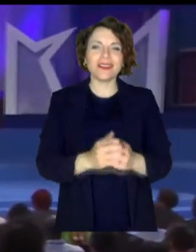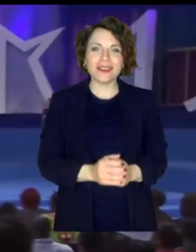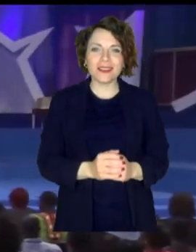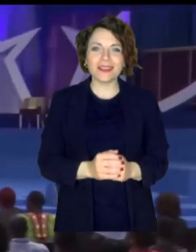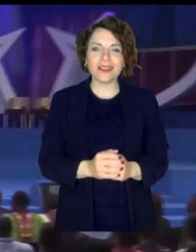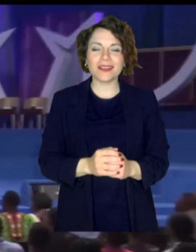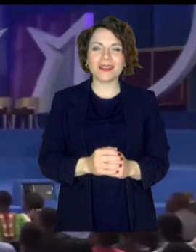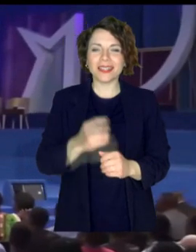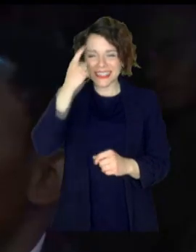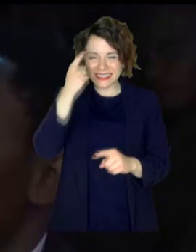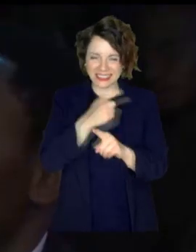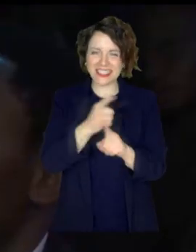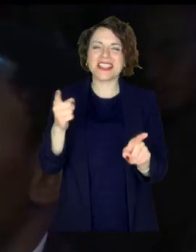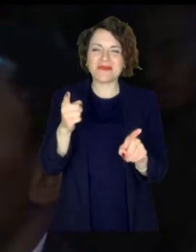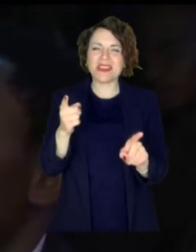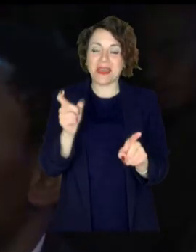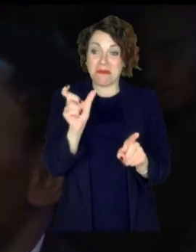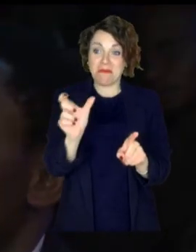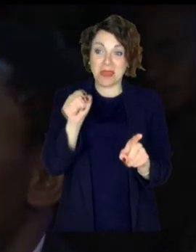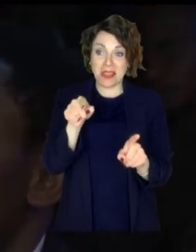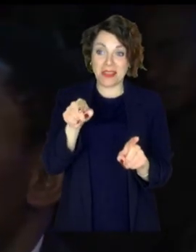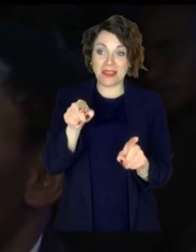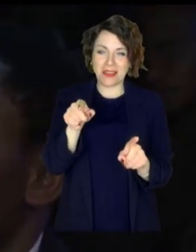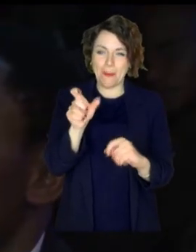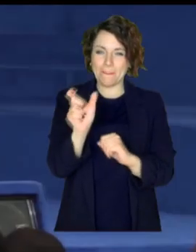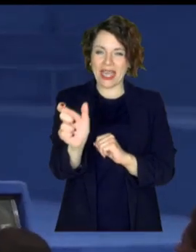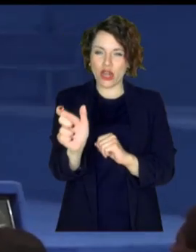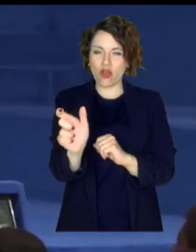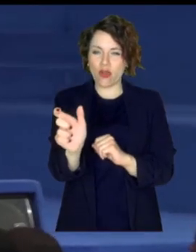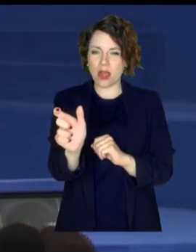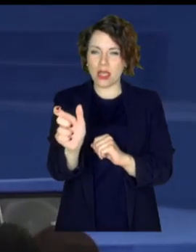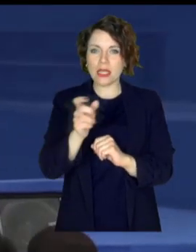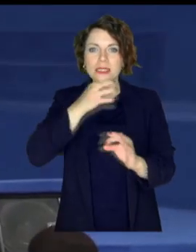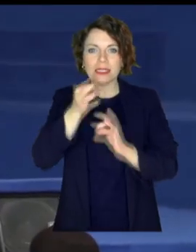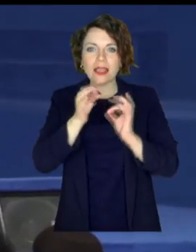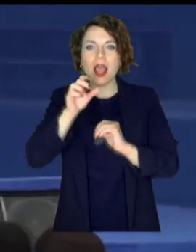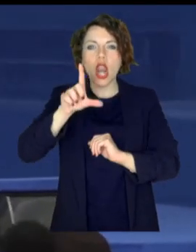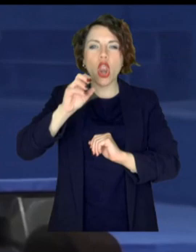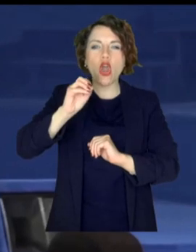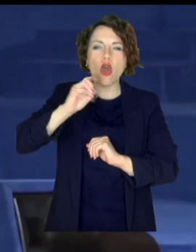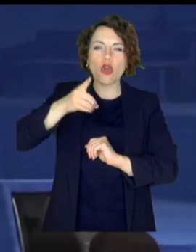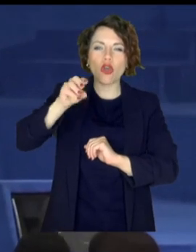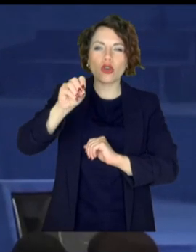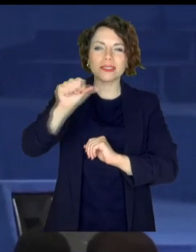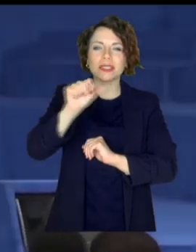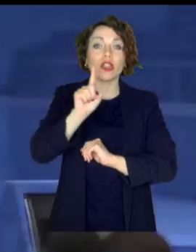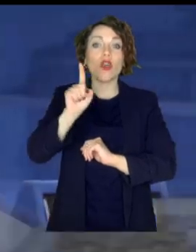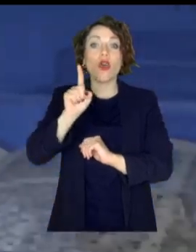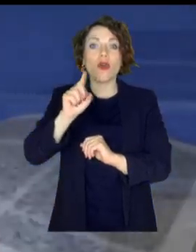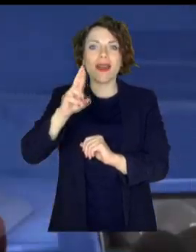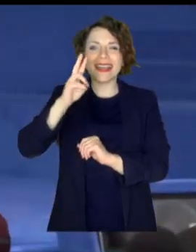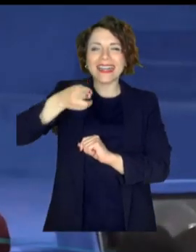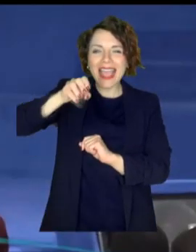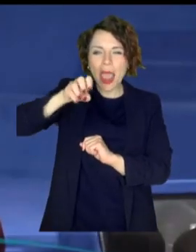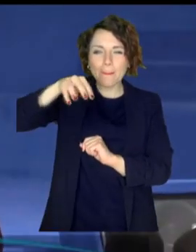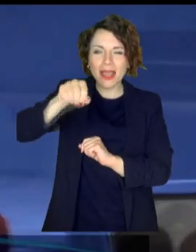E sapete una cosa? Quella parola lì, parola, dove dice parola, non è il logos, ma il rema, cioè la